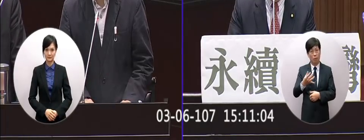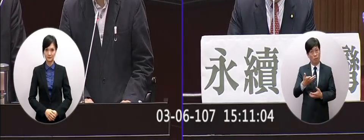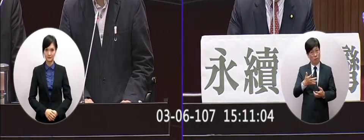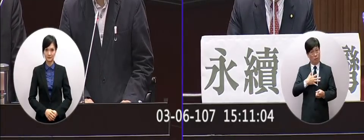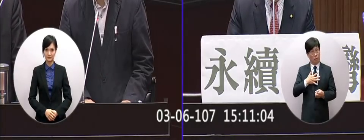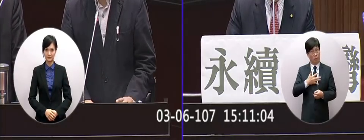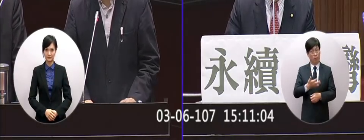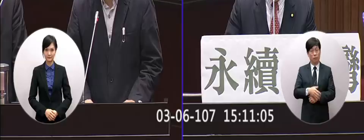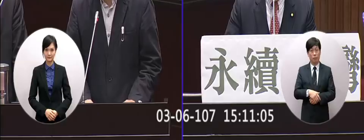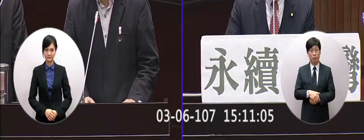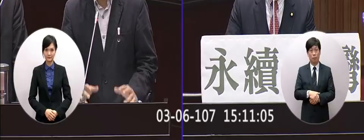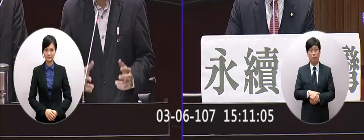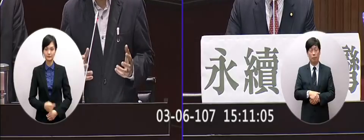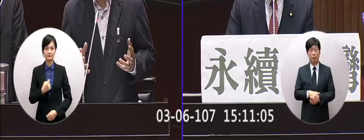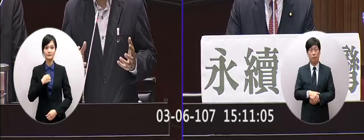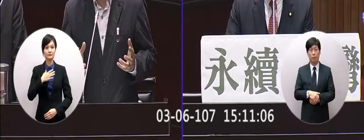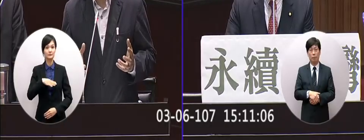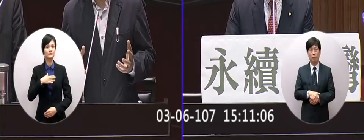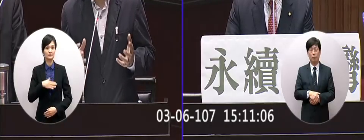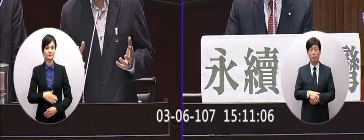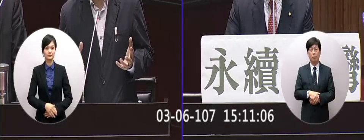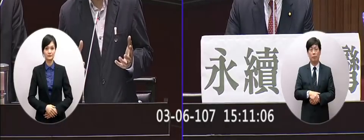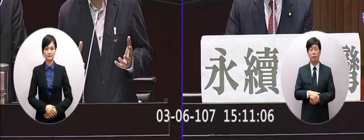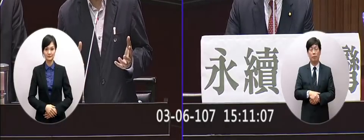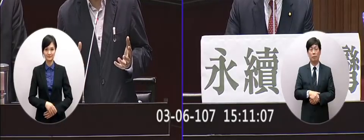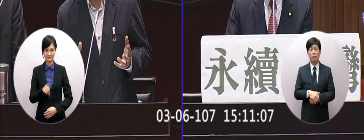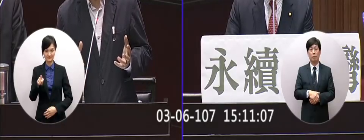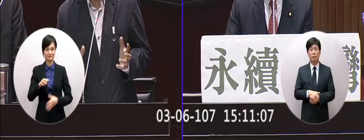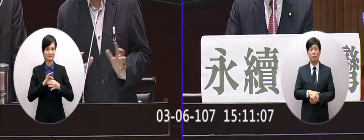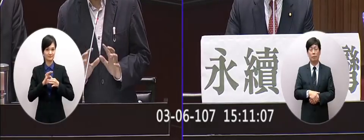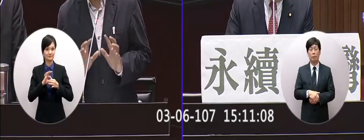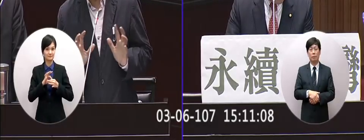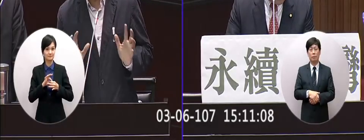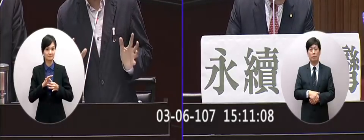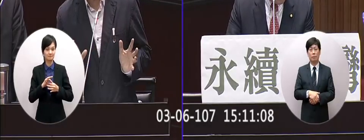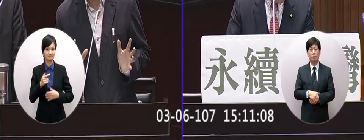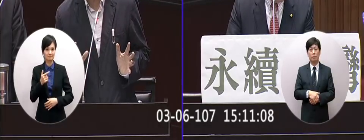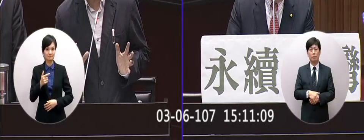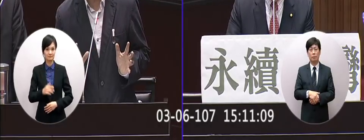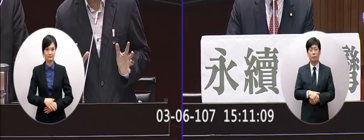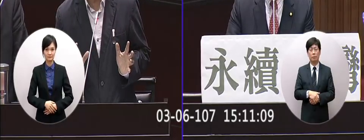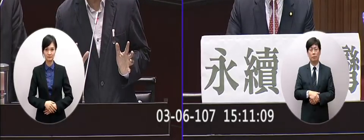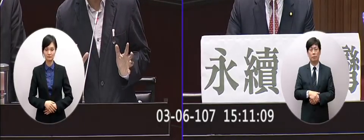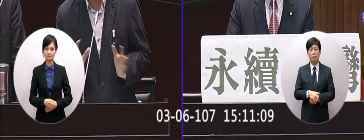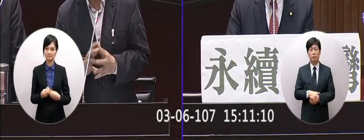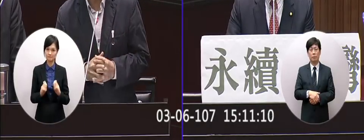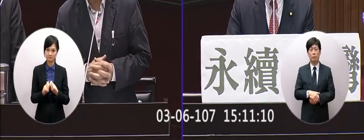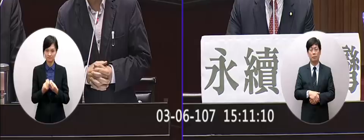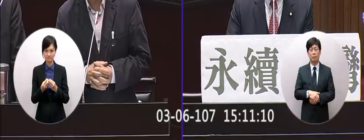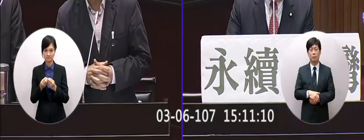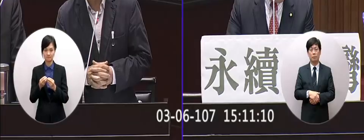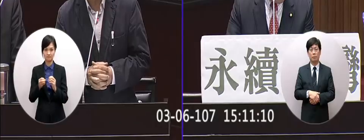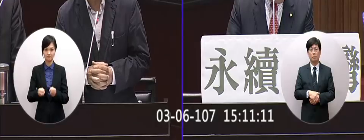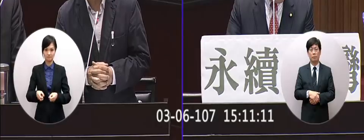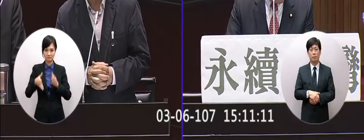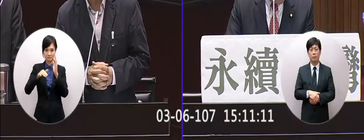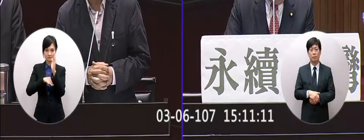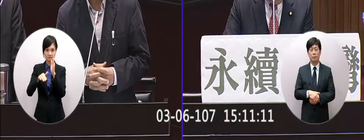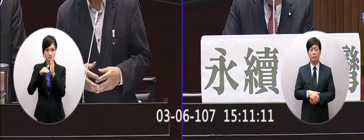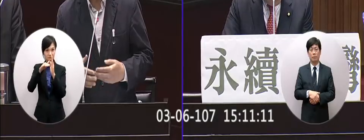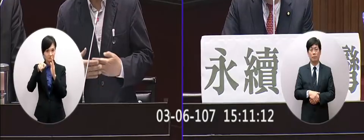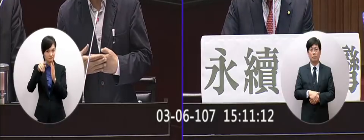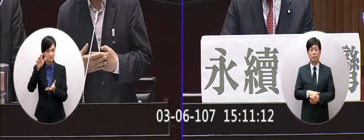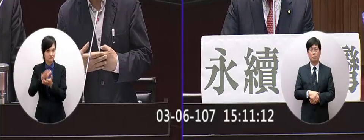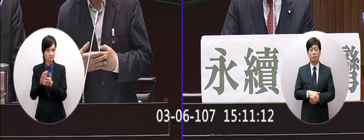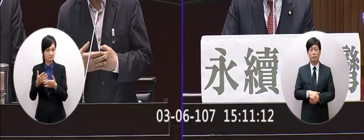钱，你知道吗？ 我了解委员一直也很关心说怎么样容积能够比较大幅的放